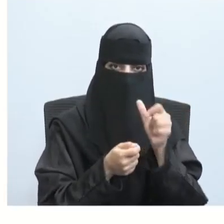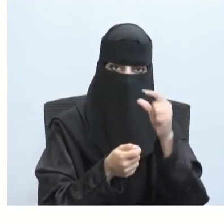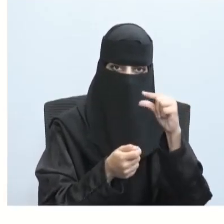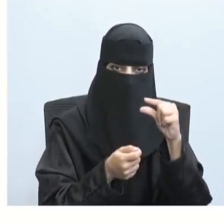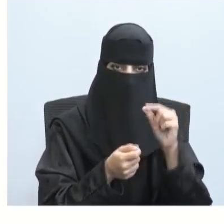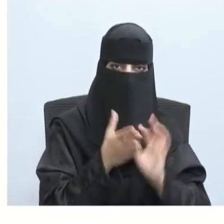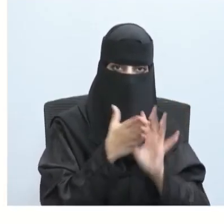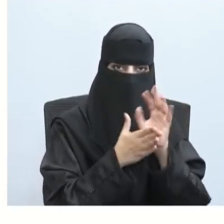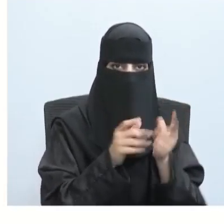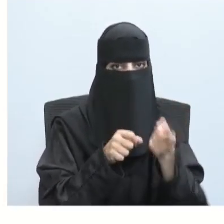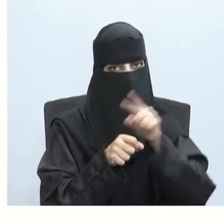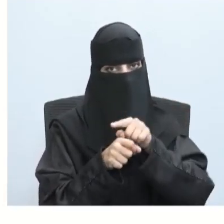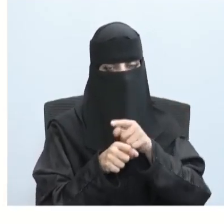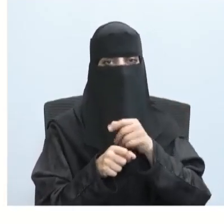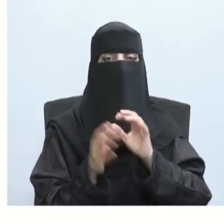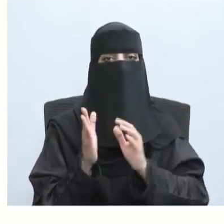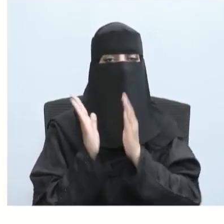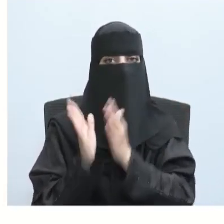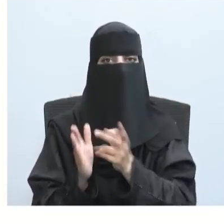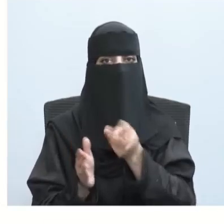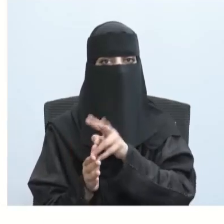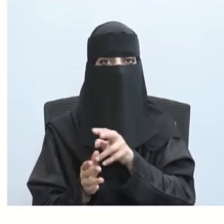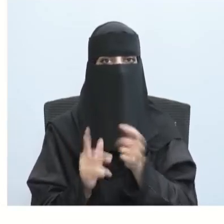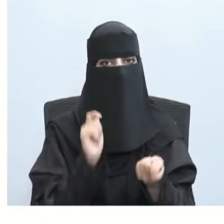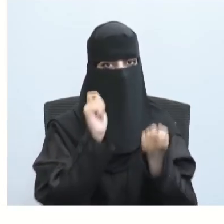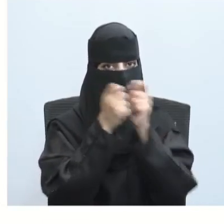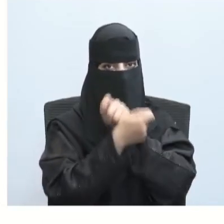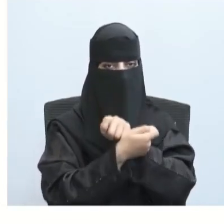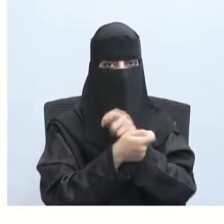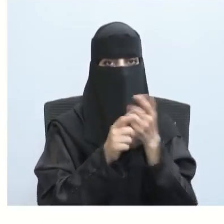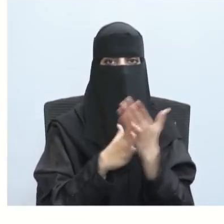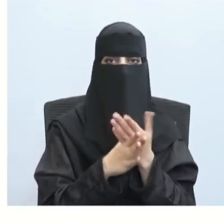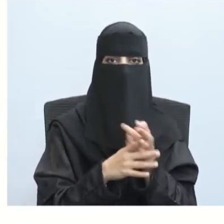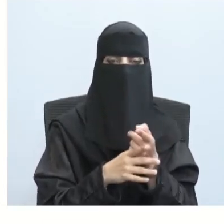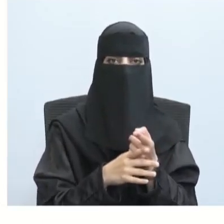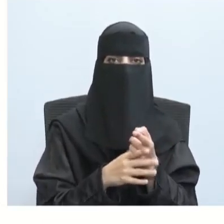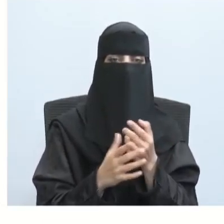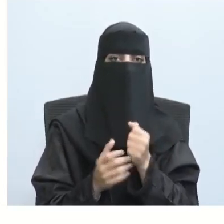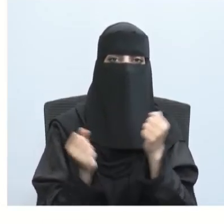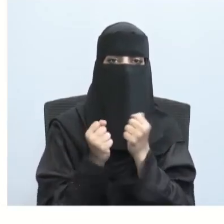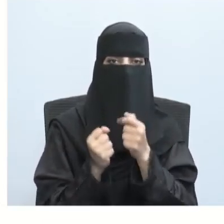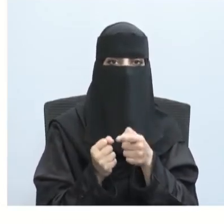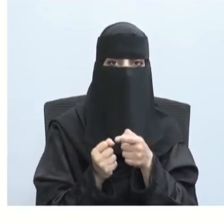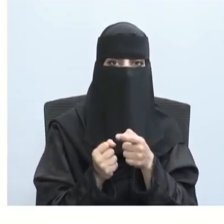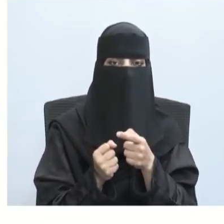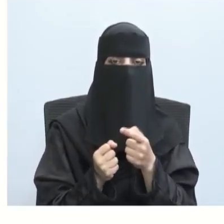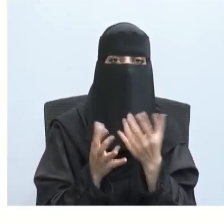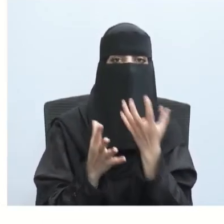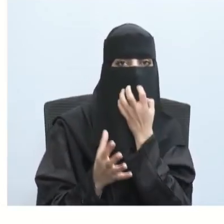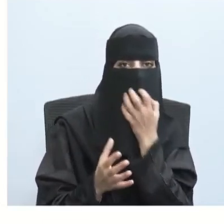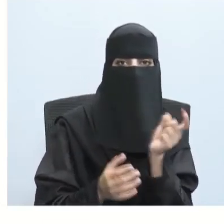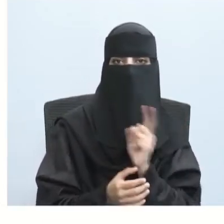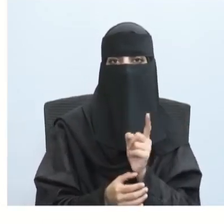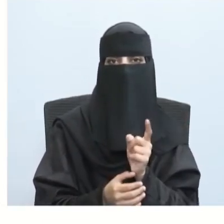من حاله الى حاله اخرى وذلك بعكس العمليه وهي عمليه التبريد وليست عمليه التسخين